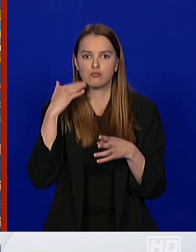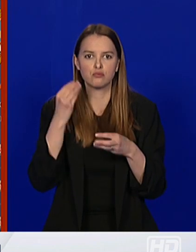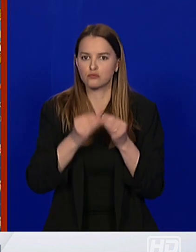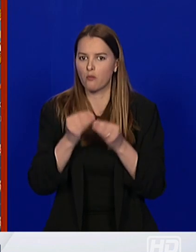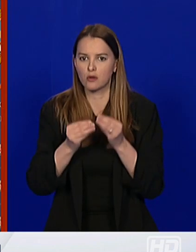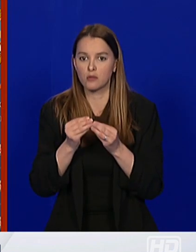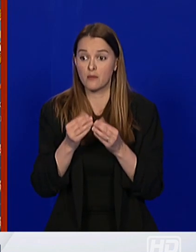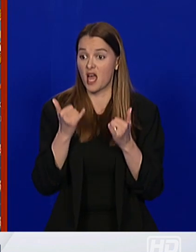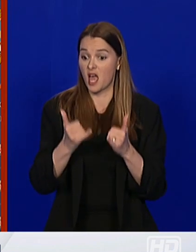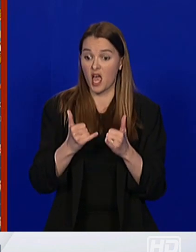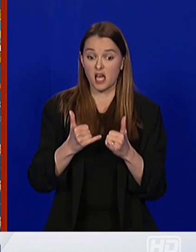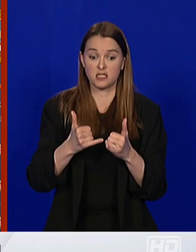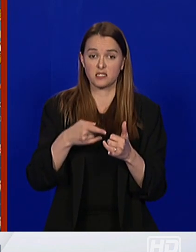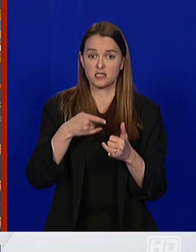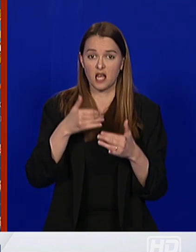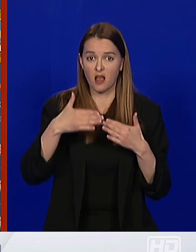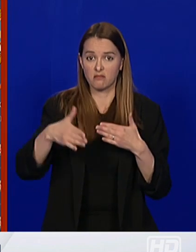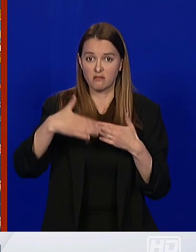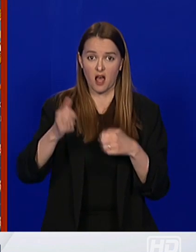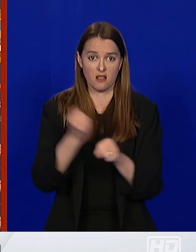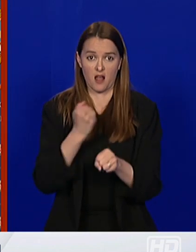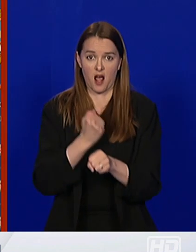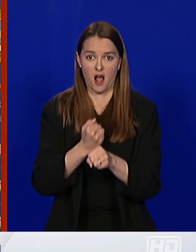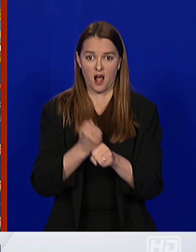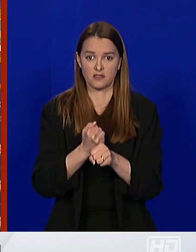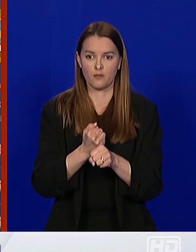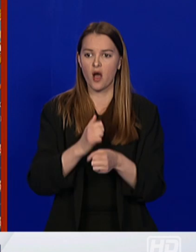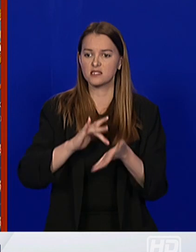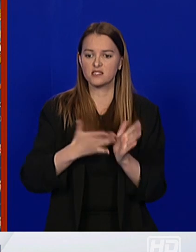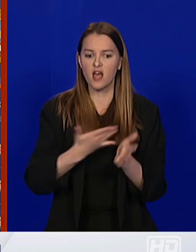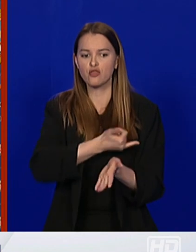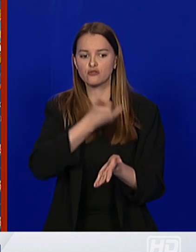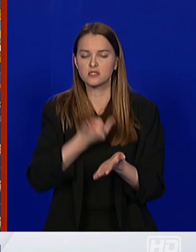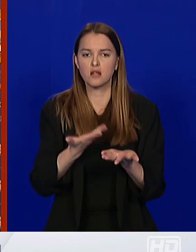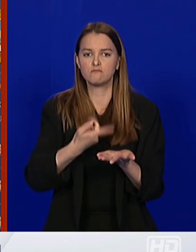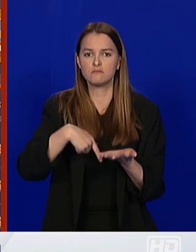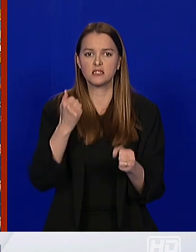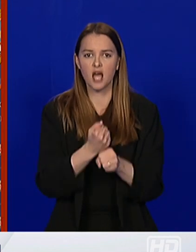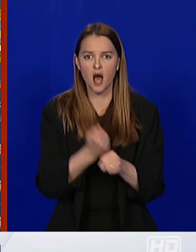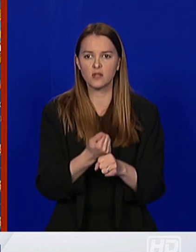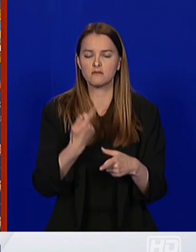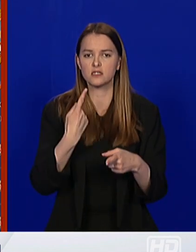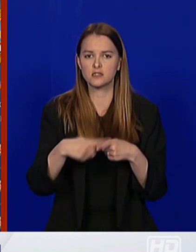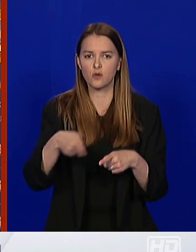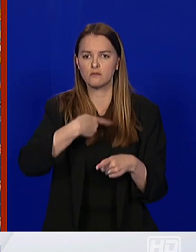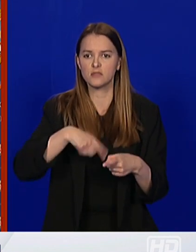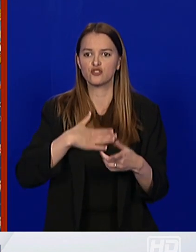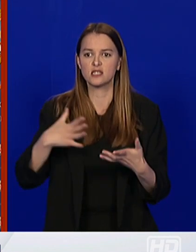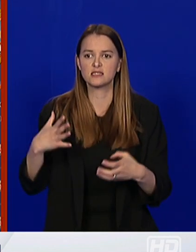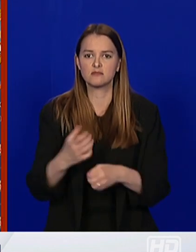ih uvijek pronalazimo. Sve ono što je učinjeno, učinjeno je u cilju spašavanja ljudskih